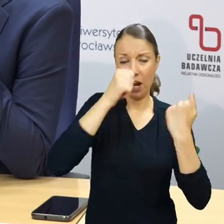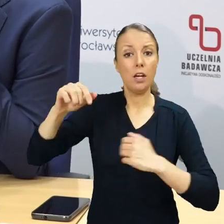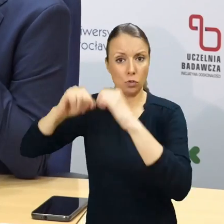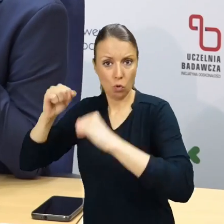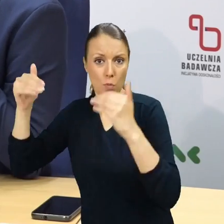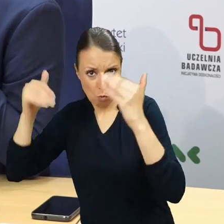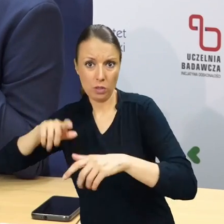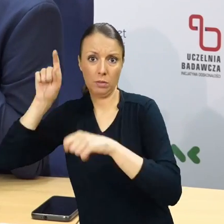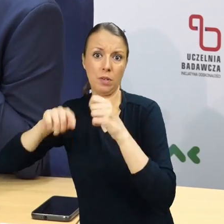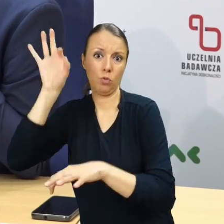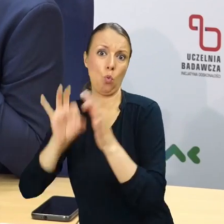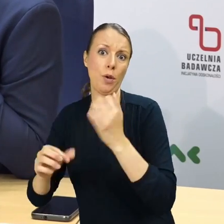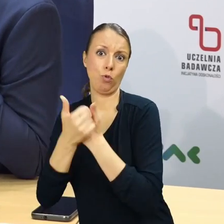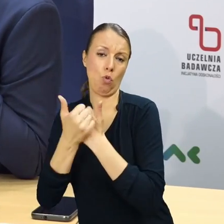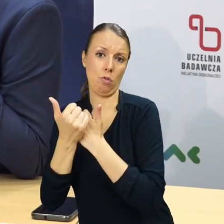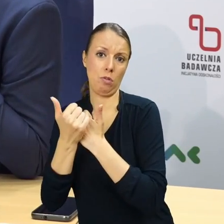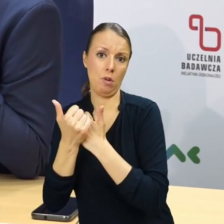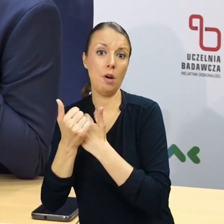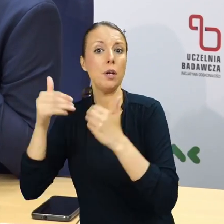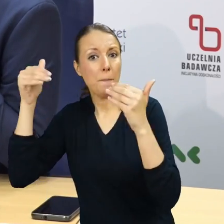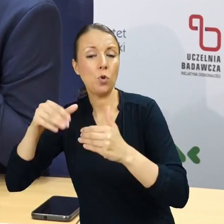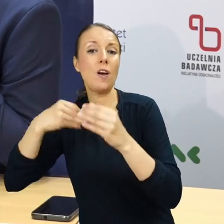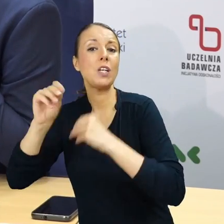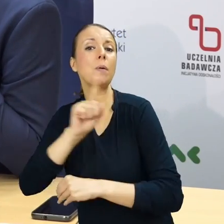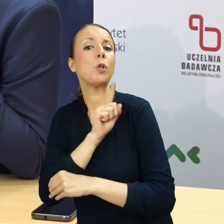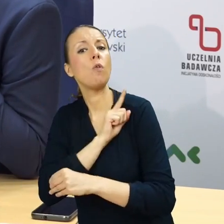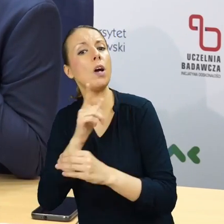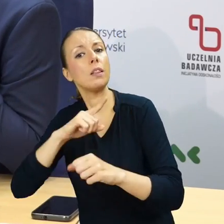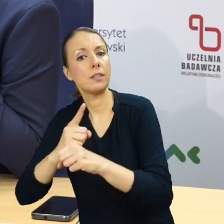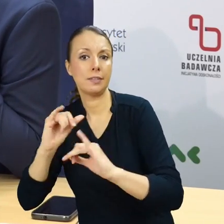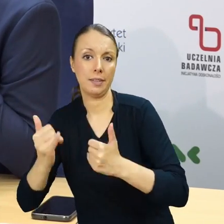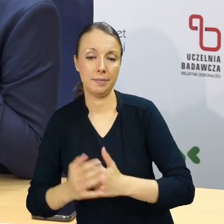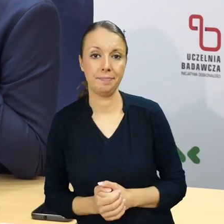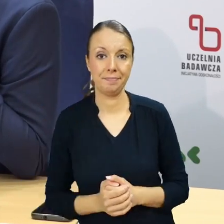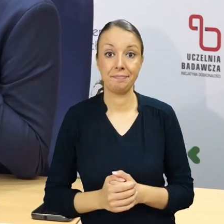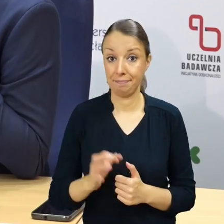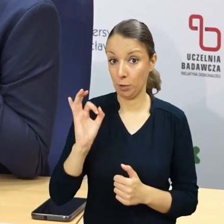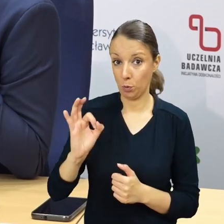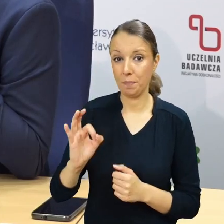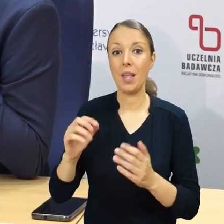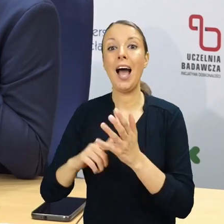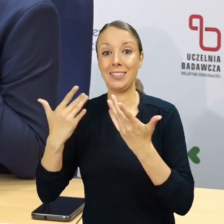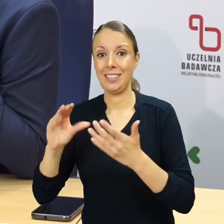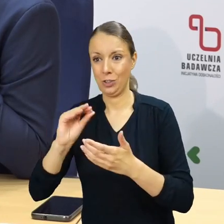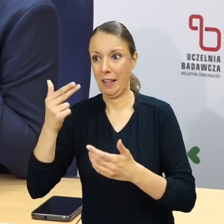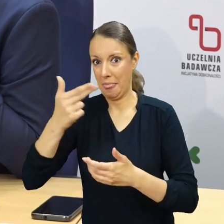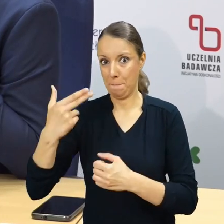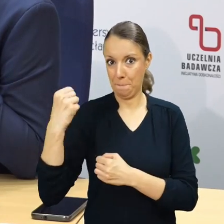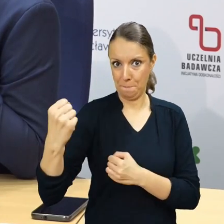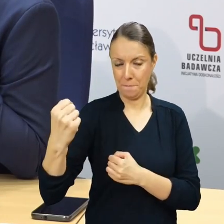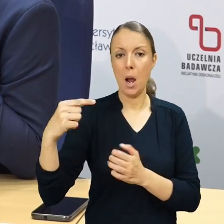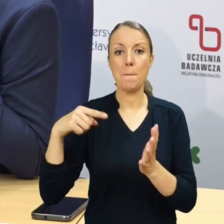większe możliwości kontroli takiej decyzji. Gryzę się w język, żeby nie pociągnąć tego wątku, bo chciałbym, żeby porozmawiali o nim później, dlatego że on nie ma